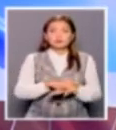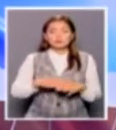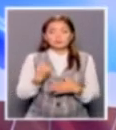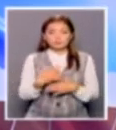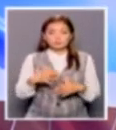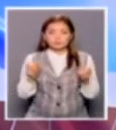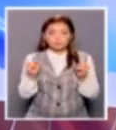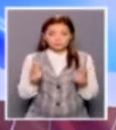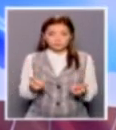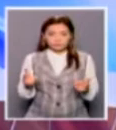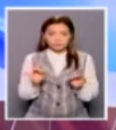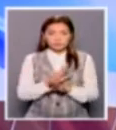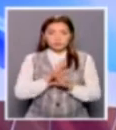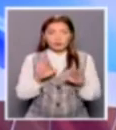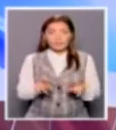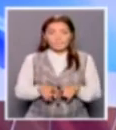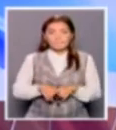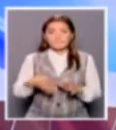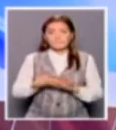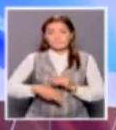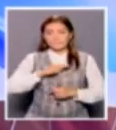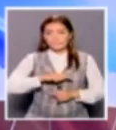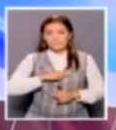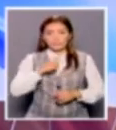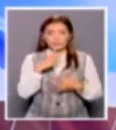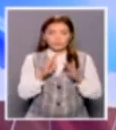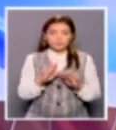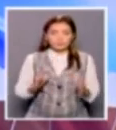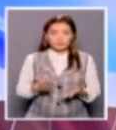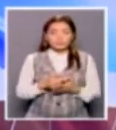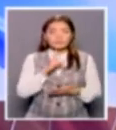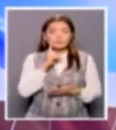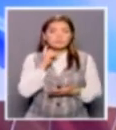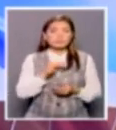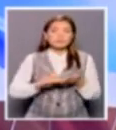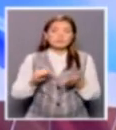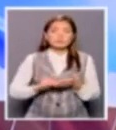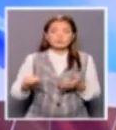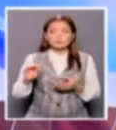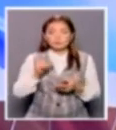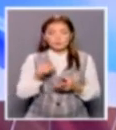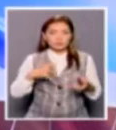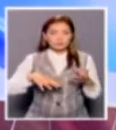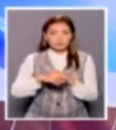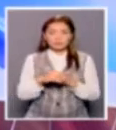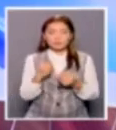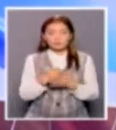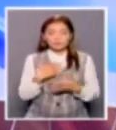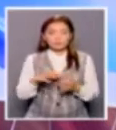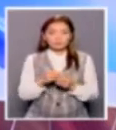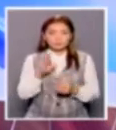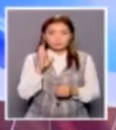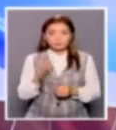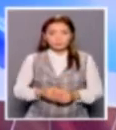қазынасына айналған жыр жауһарлары, ғылыми еңбектері көрмеге қойылды. Жазушының тың еңбектері дүйім оқырман үшін қымбат қазына